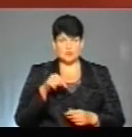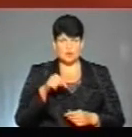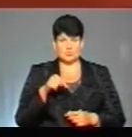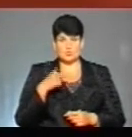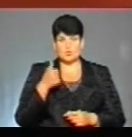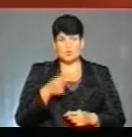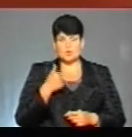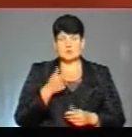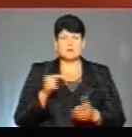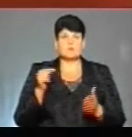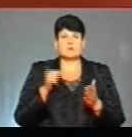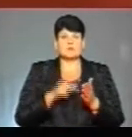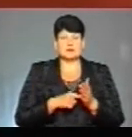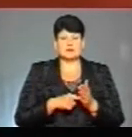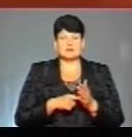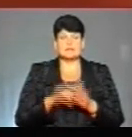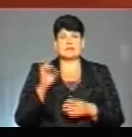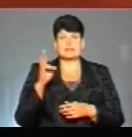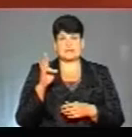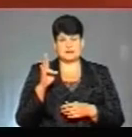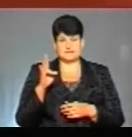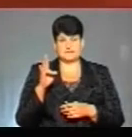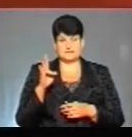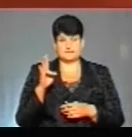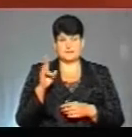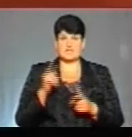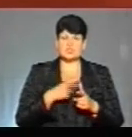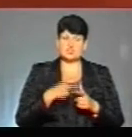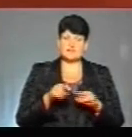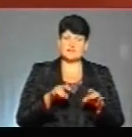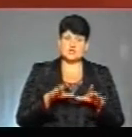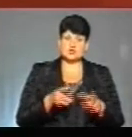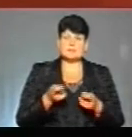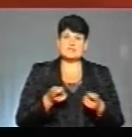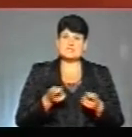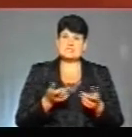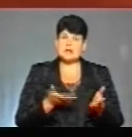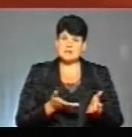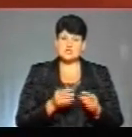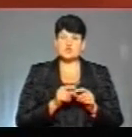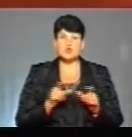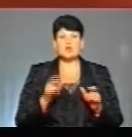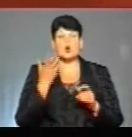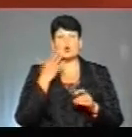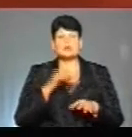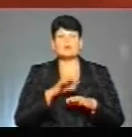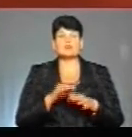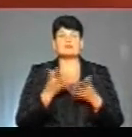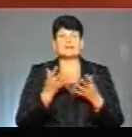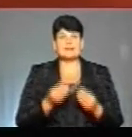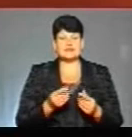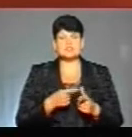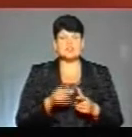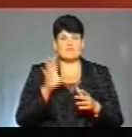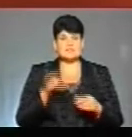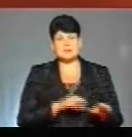цього навчального року припадає на неділю. Чи вирішує адміністрація школи, коли проводити цей день, чи, в